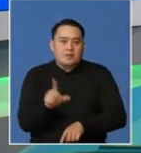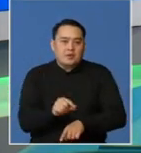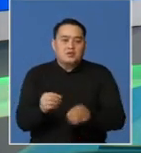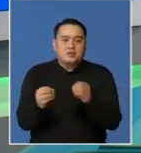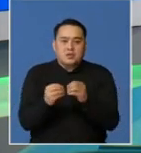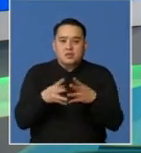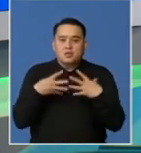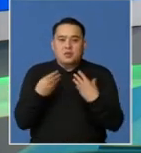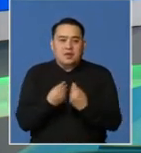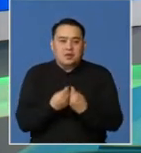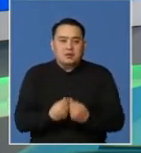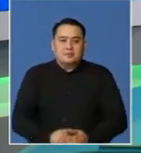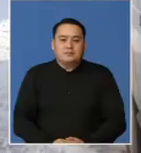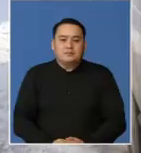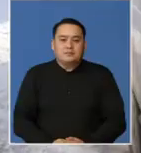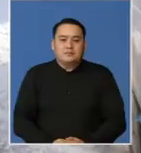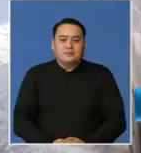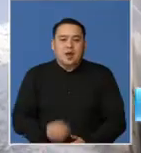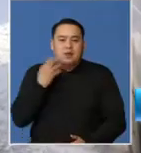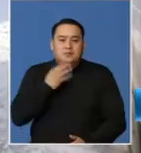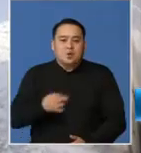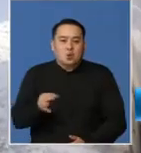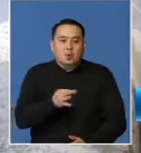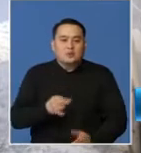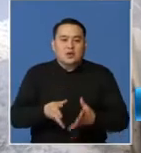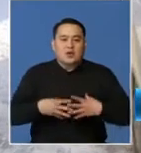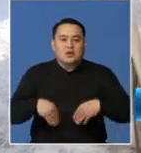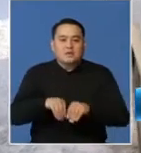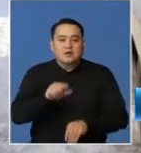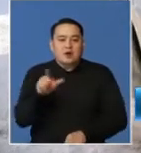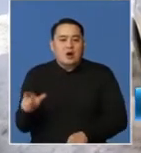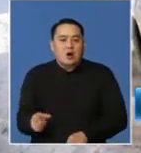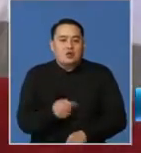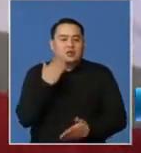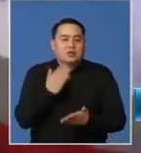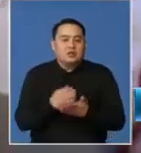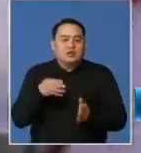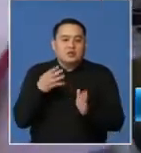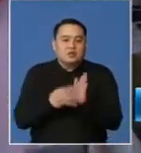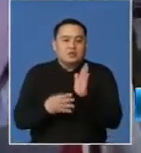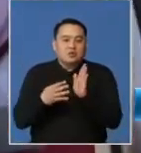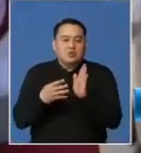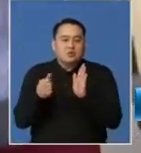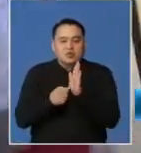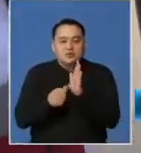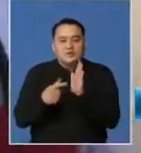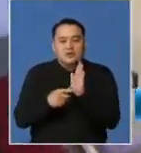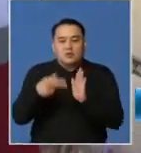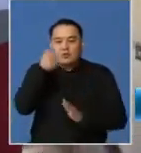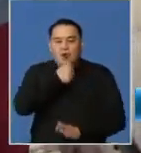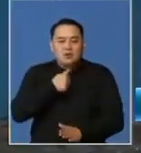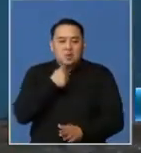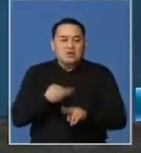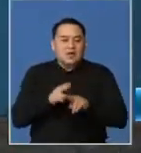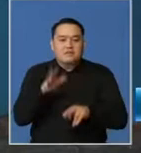посетили 10 семей. Алматинское общество «Красного полумесяца» существует с 1968 года.